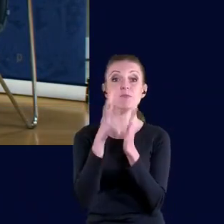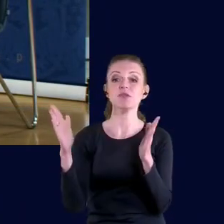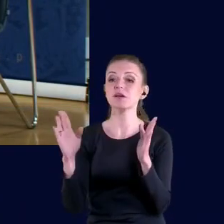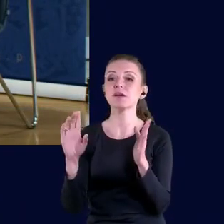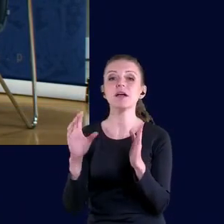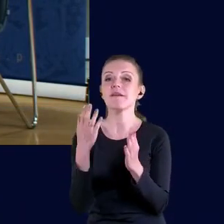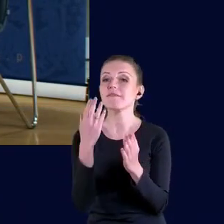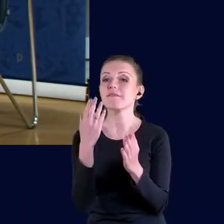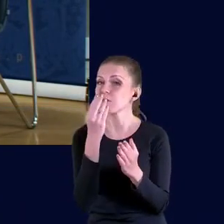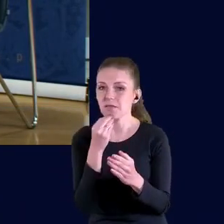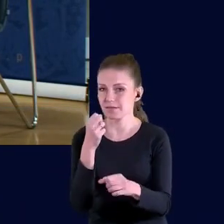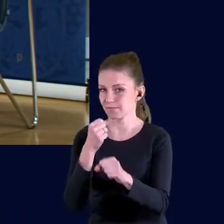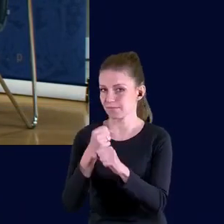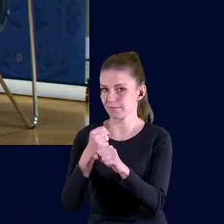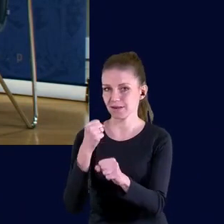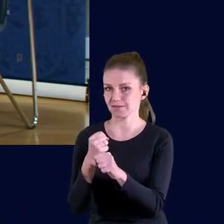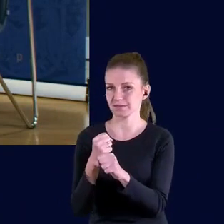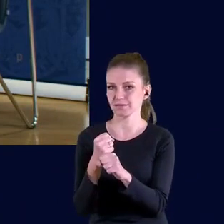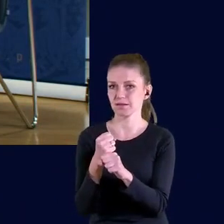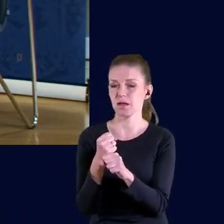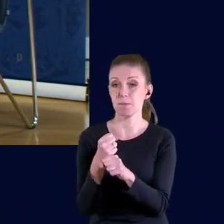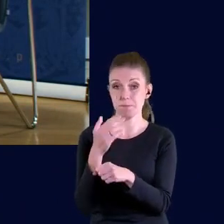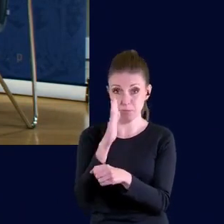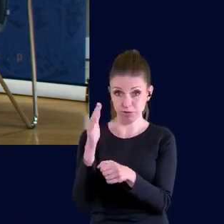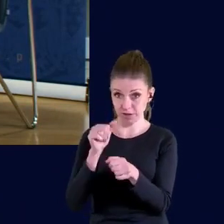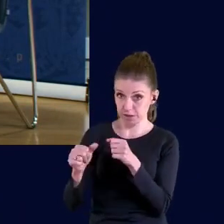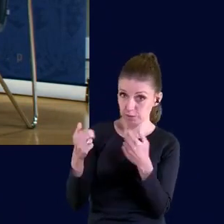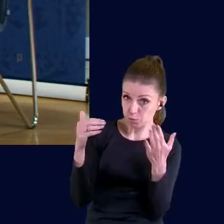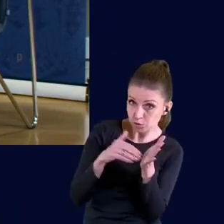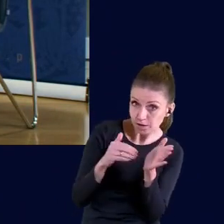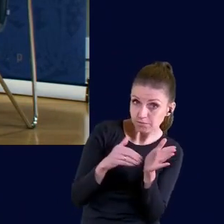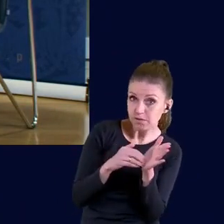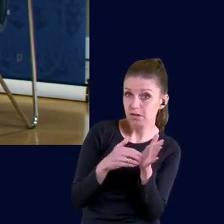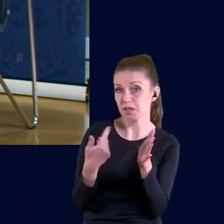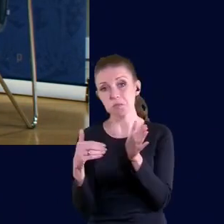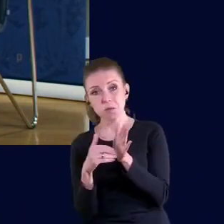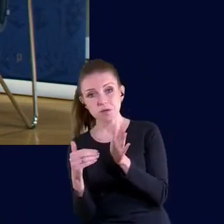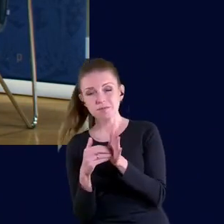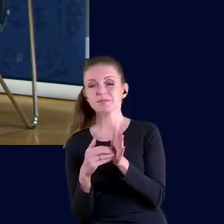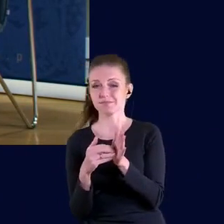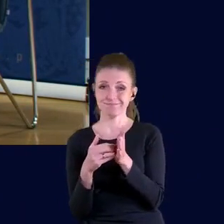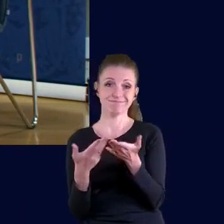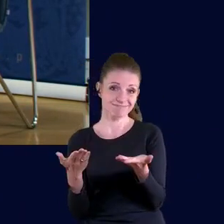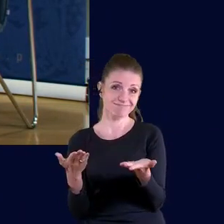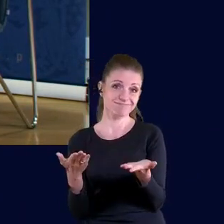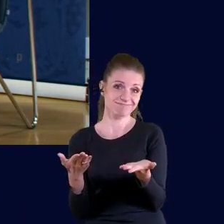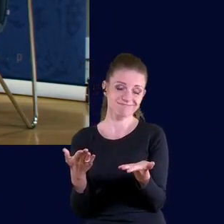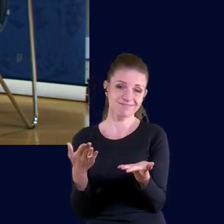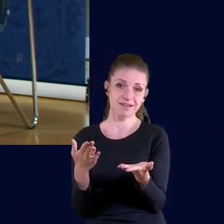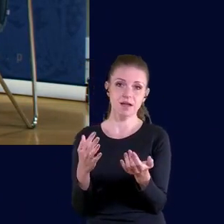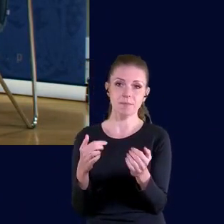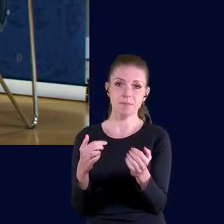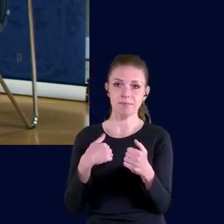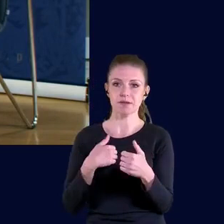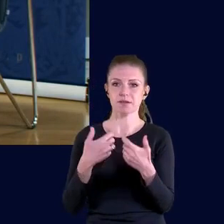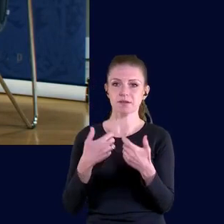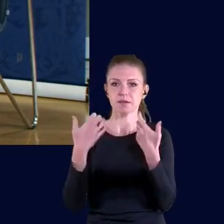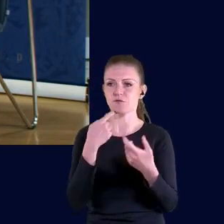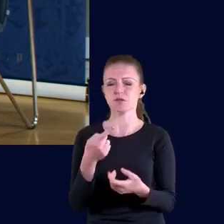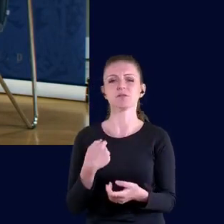akademickich ale także ich miejsce na uczelniach to na ile Poradzimy sobie z tym wyzwaniem ponieważ